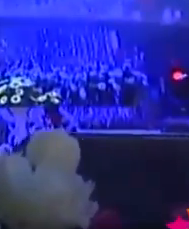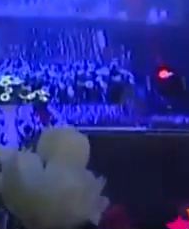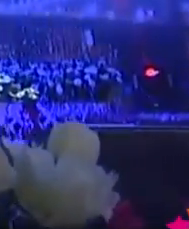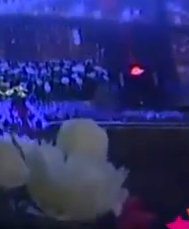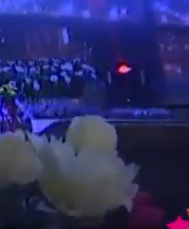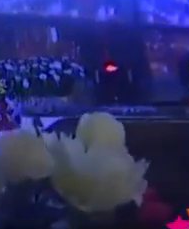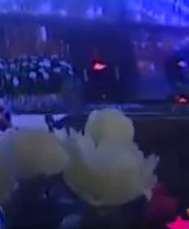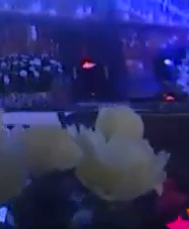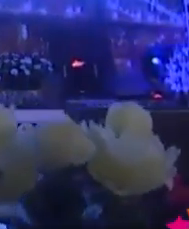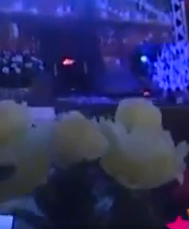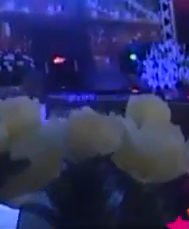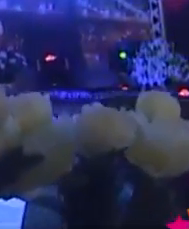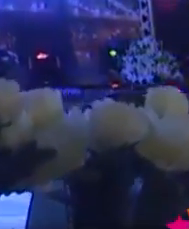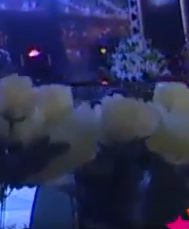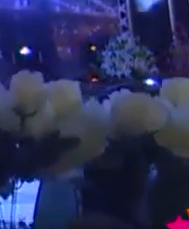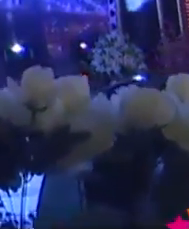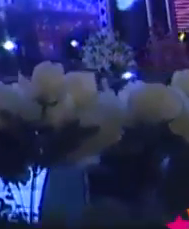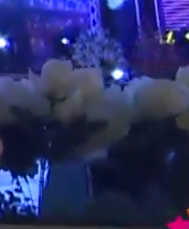눈물